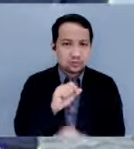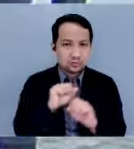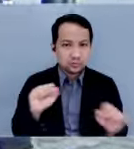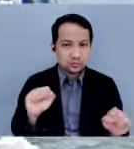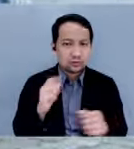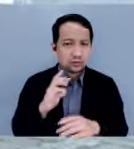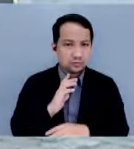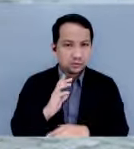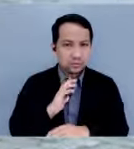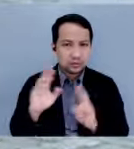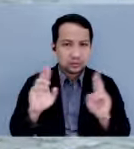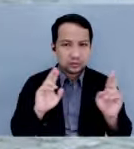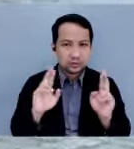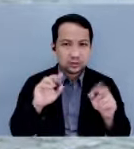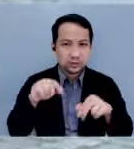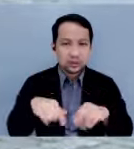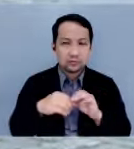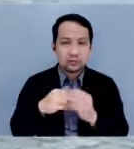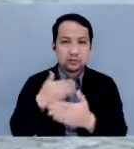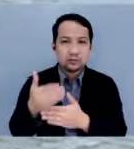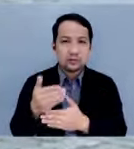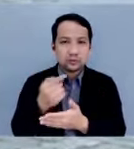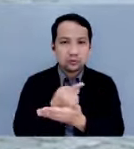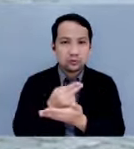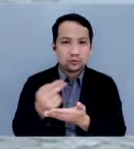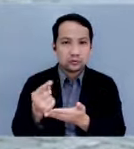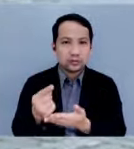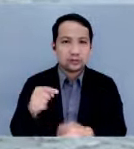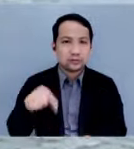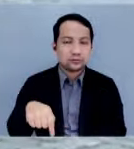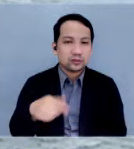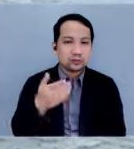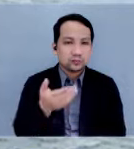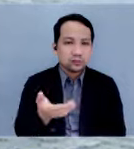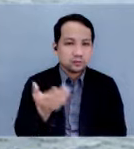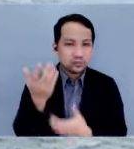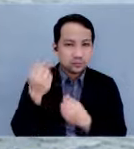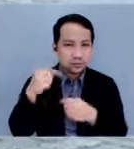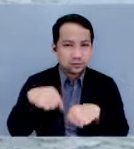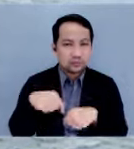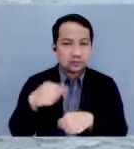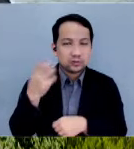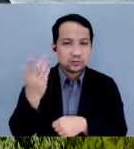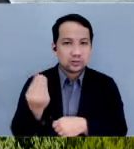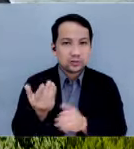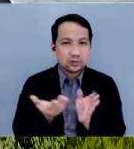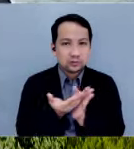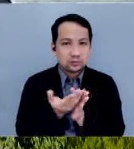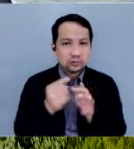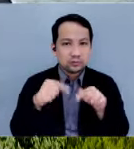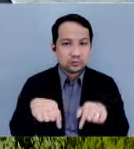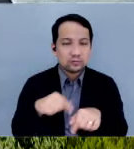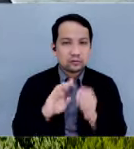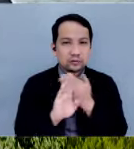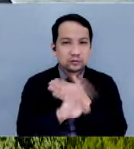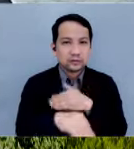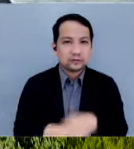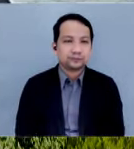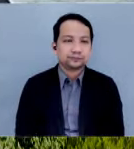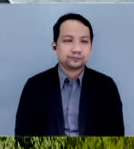handa na ang pantalan sa darating na Semana Santa. Yan muna ang latest mula dito sa Batangas Port. Balik sa inyo. Maraming salamat,